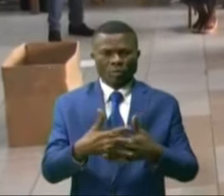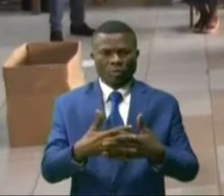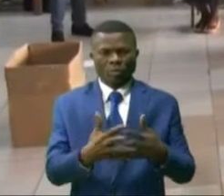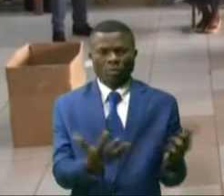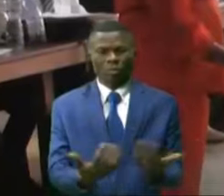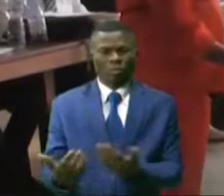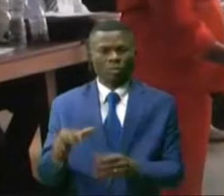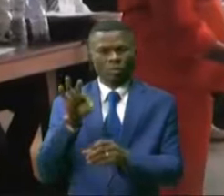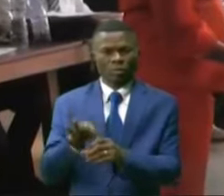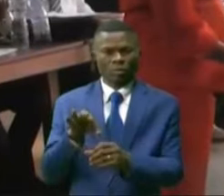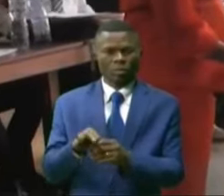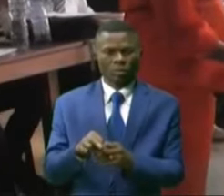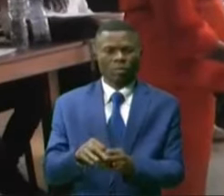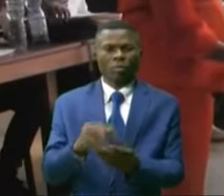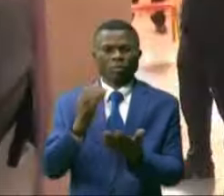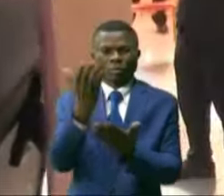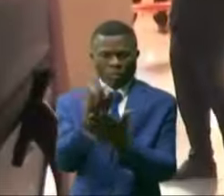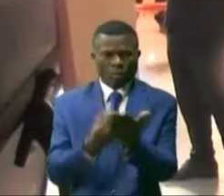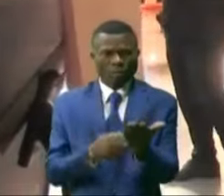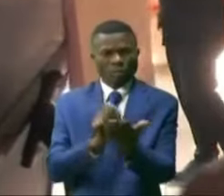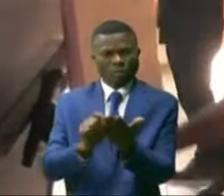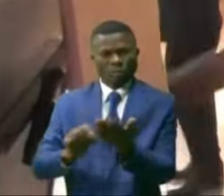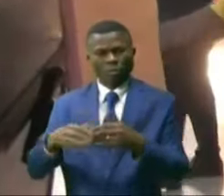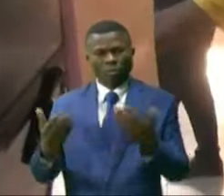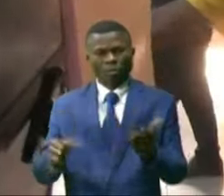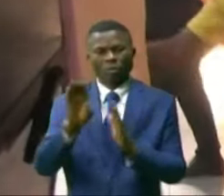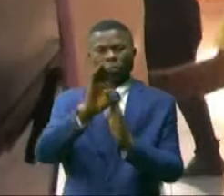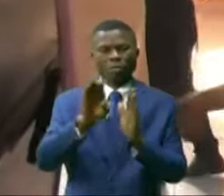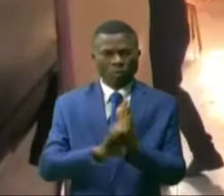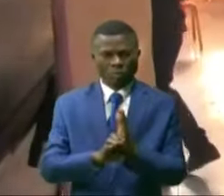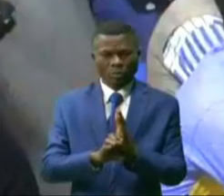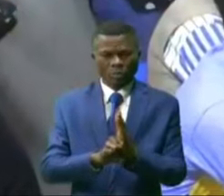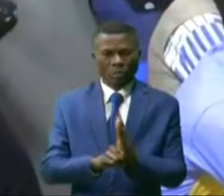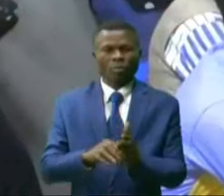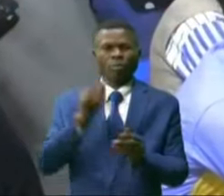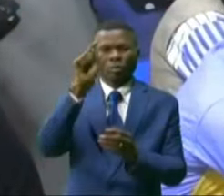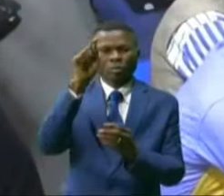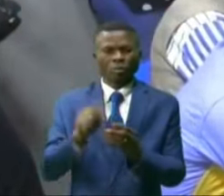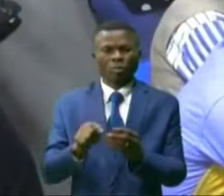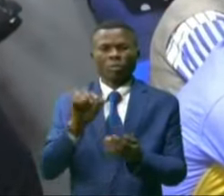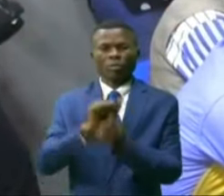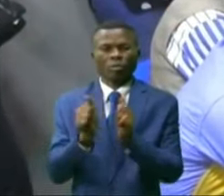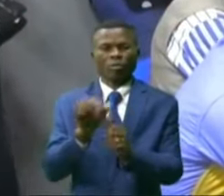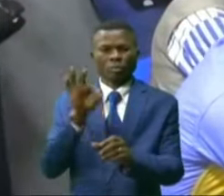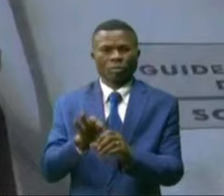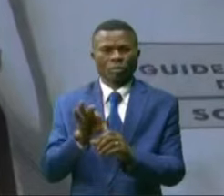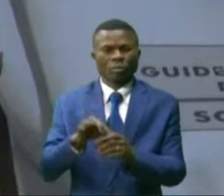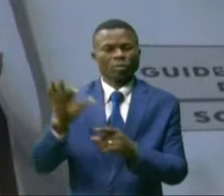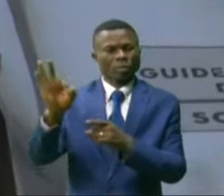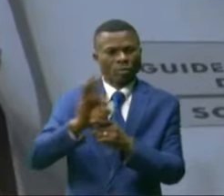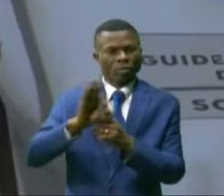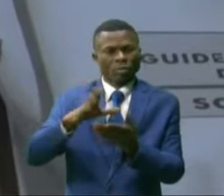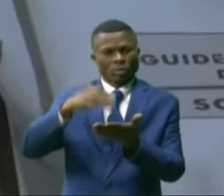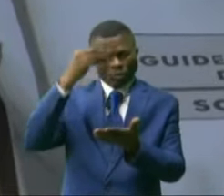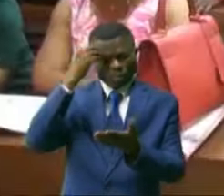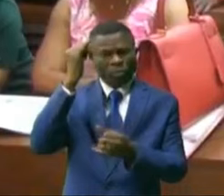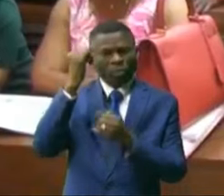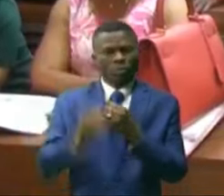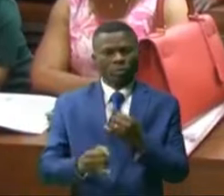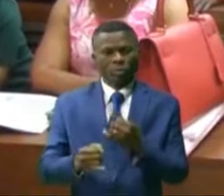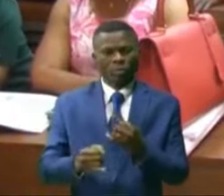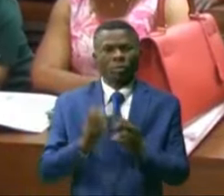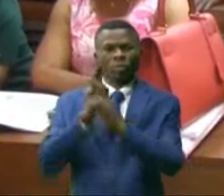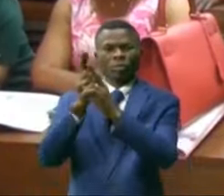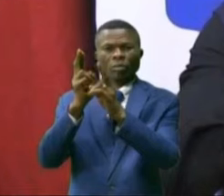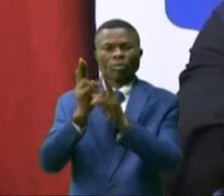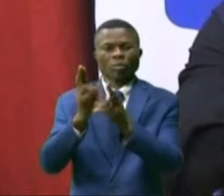électroniques de vote, le remplissage des fiches, la constitution des plis des résultats électoraux. Cette série de formations a été clôturée par le